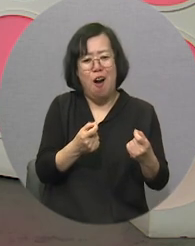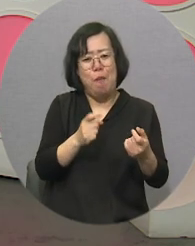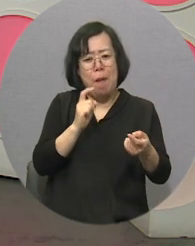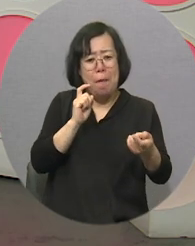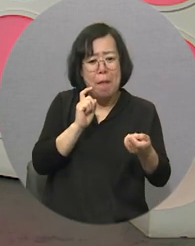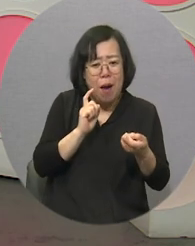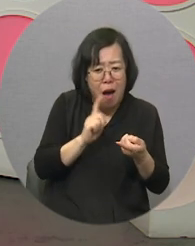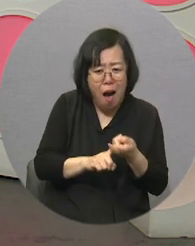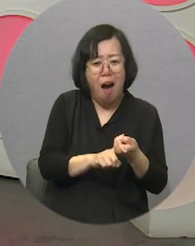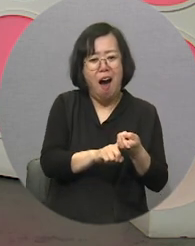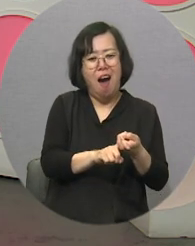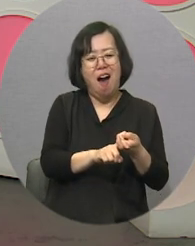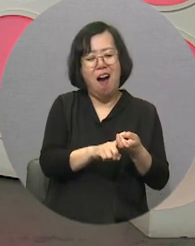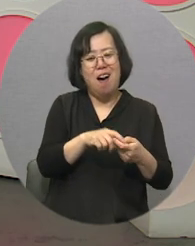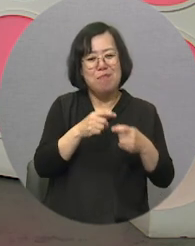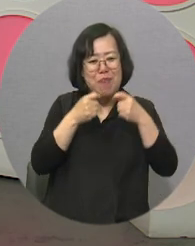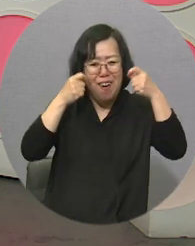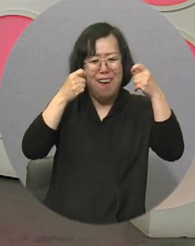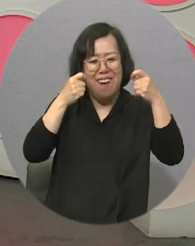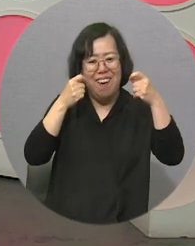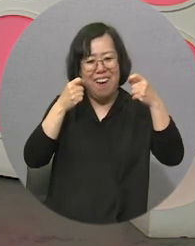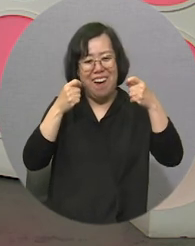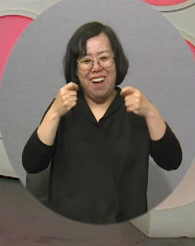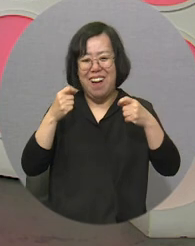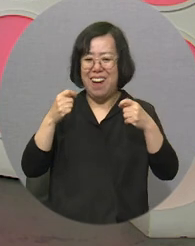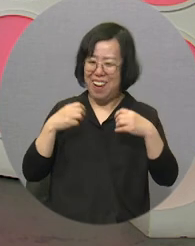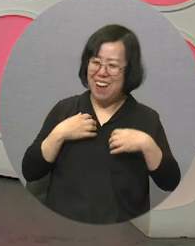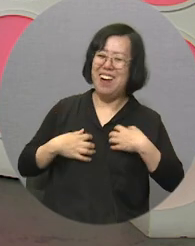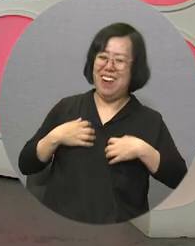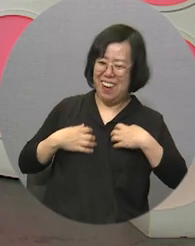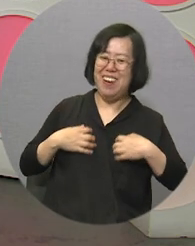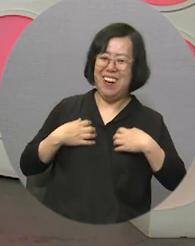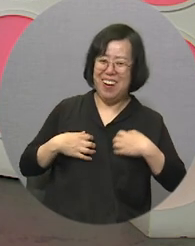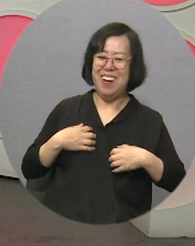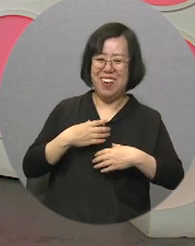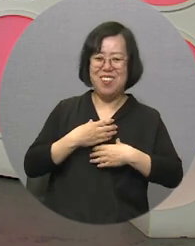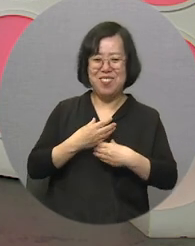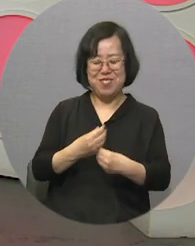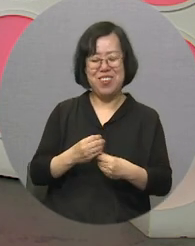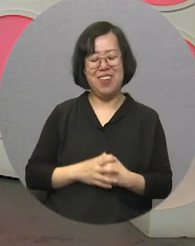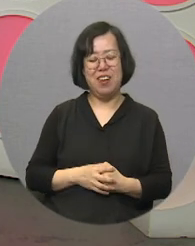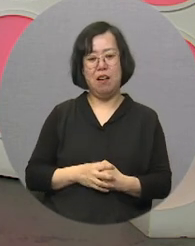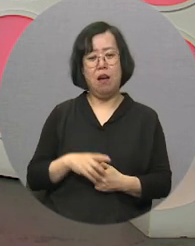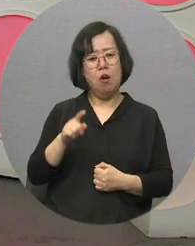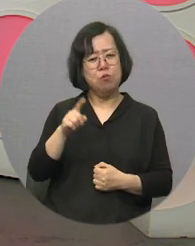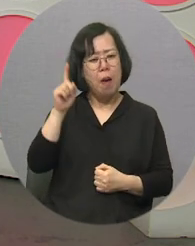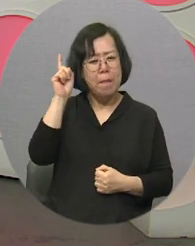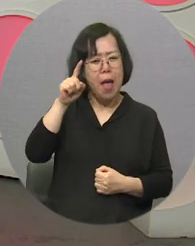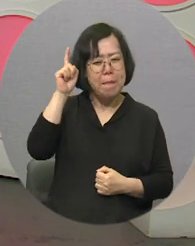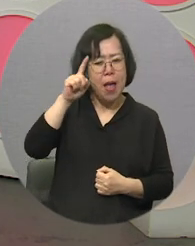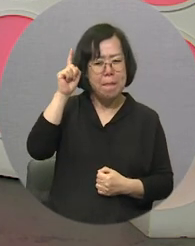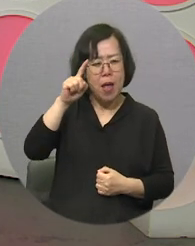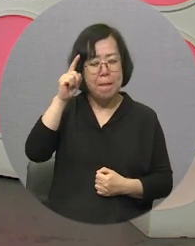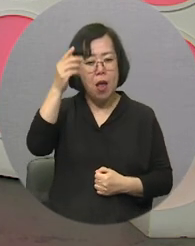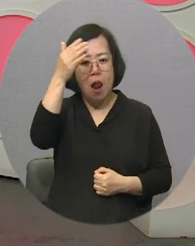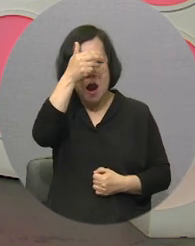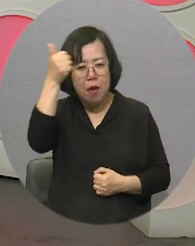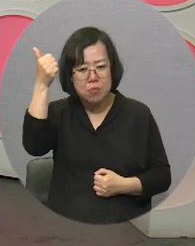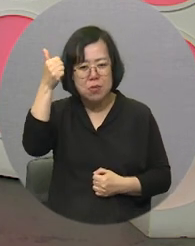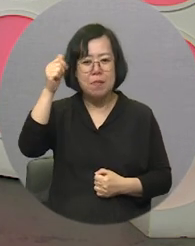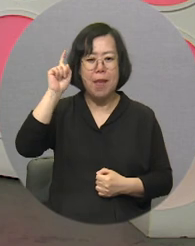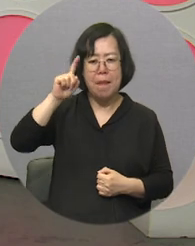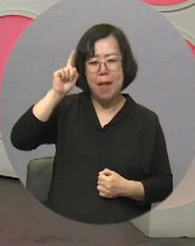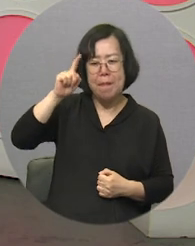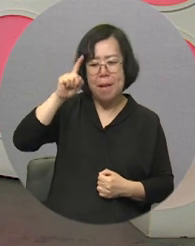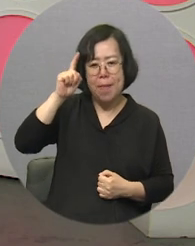듣자 마음이 놓였습니다. 그날부터 저희 외할아버지께서는 제가 사준